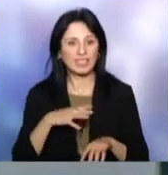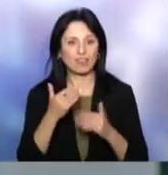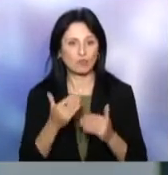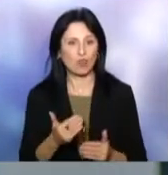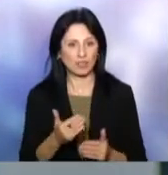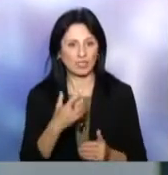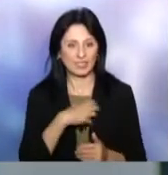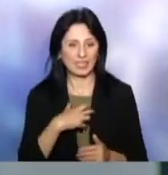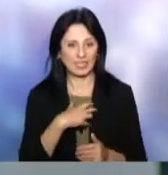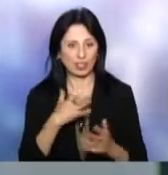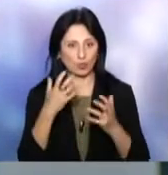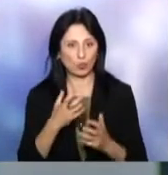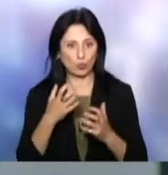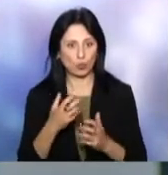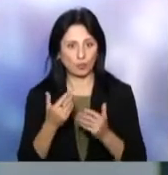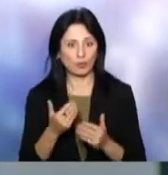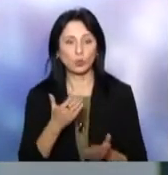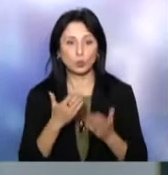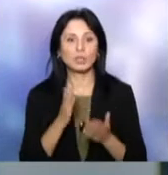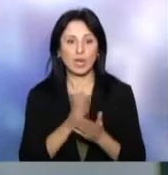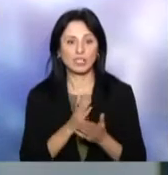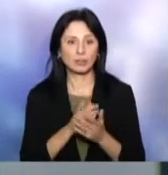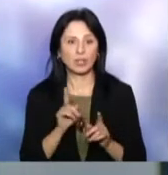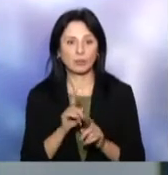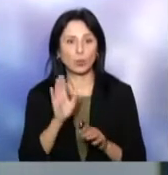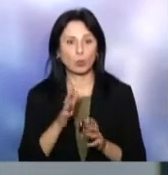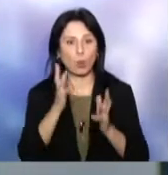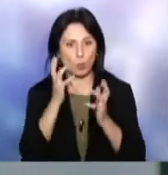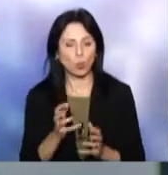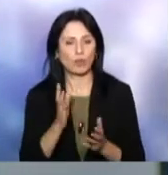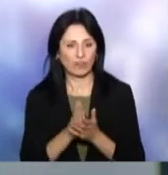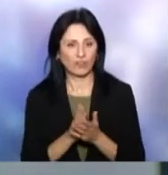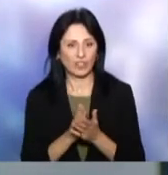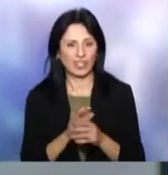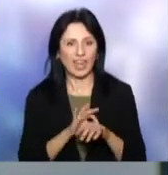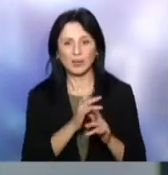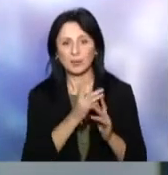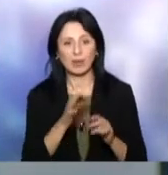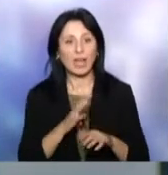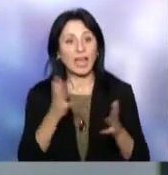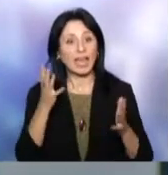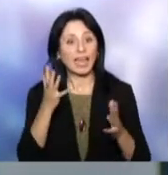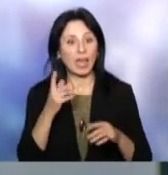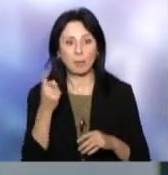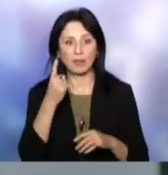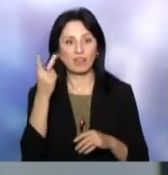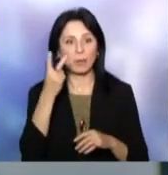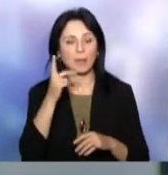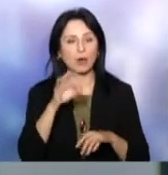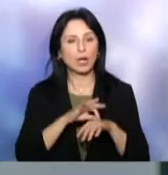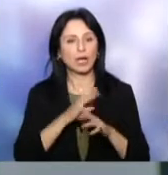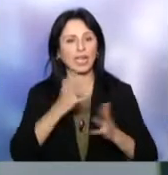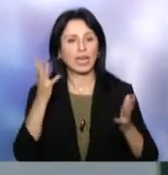პოპულაციის ძირითადი ფოტოტიპები, თუმცა არსებობს რასაკვირველი უფრო მუქი ფერის. ღია ფერის, ანუ პირველი და მეორე